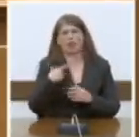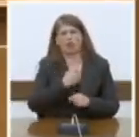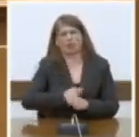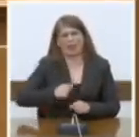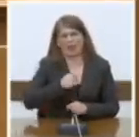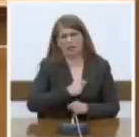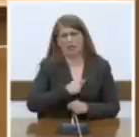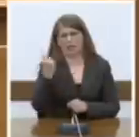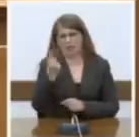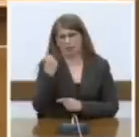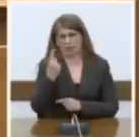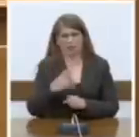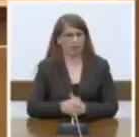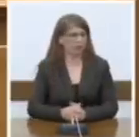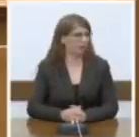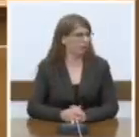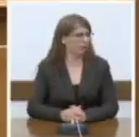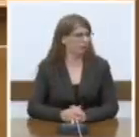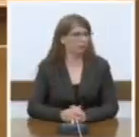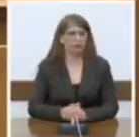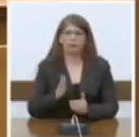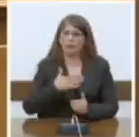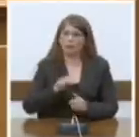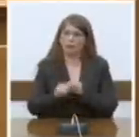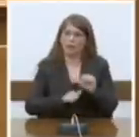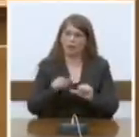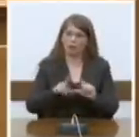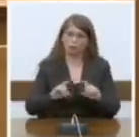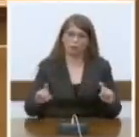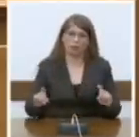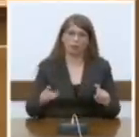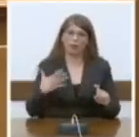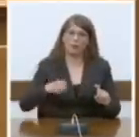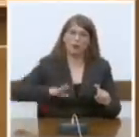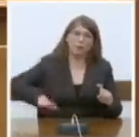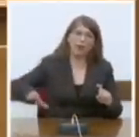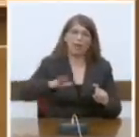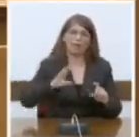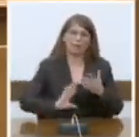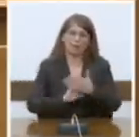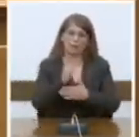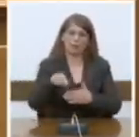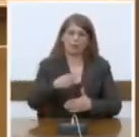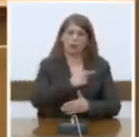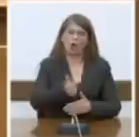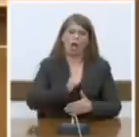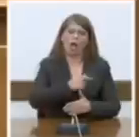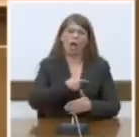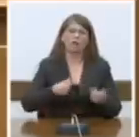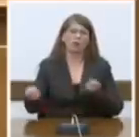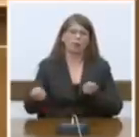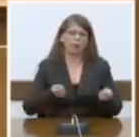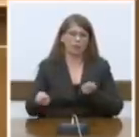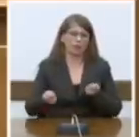να το ολοκληρώσετε. Εμείς θέλουμε να αλλάξουν αυτά τα πράγματα και να υπάρχει και η περιφερειακή ανάπτυξη. Γι' αυτό μιλήσαμε για την αυτοδιοίκηση, για τον